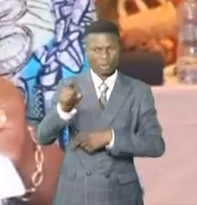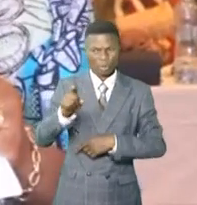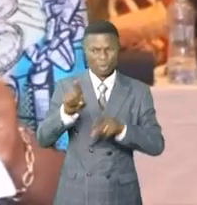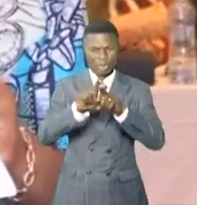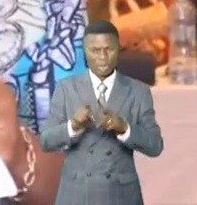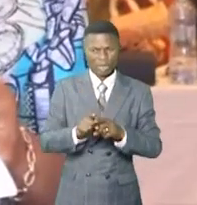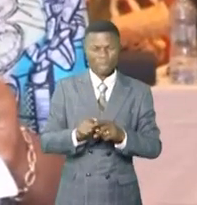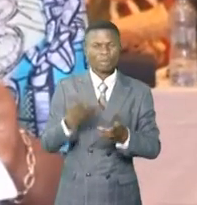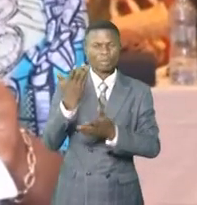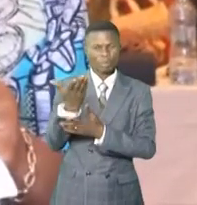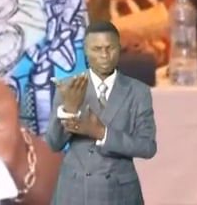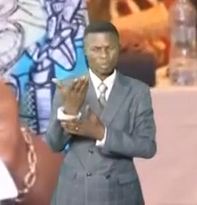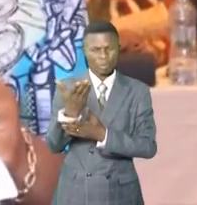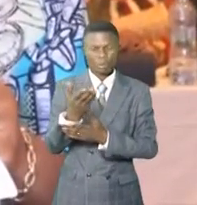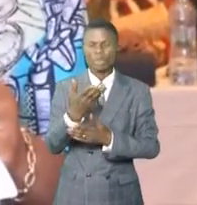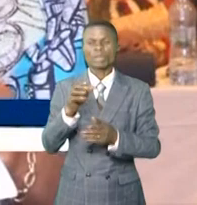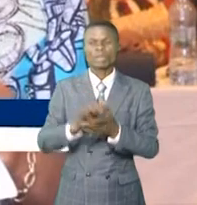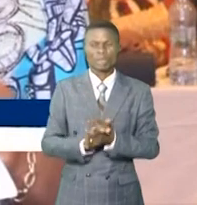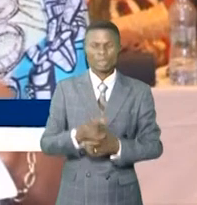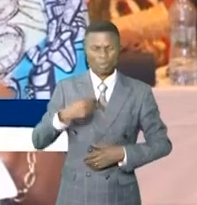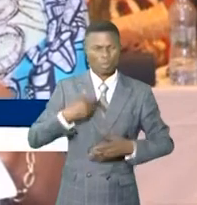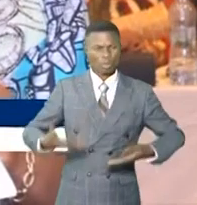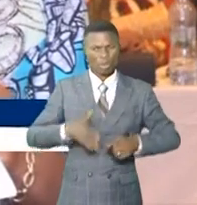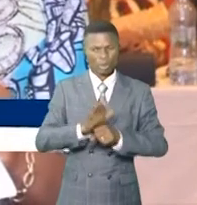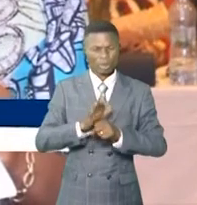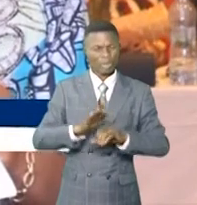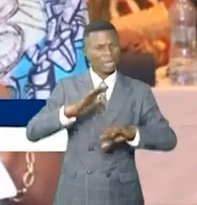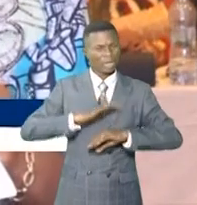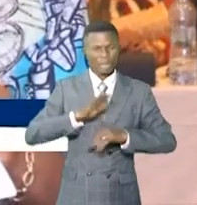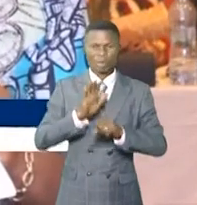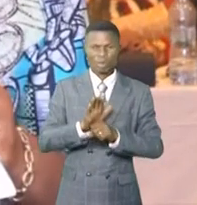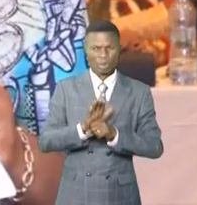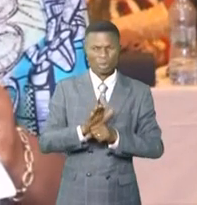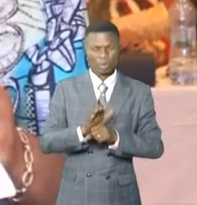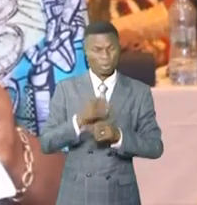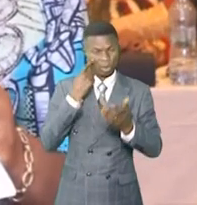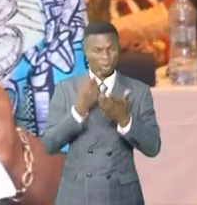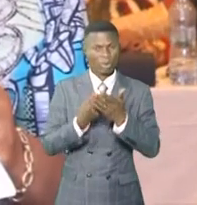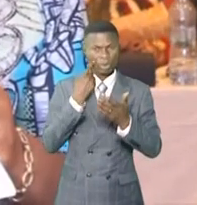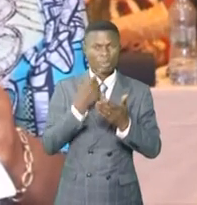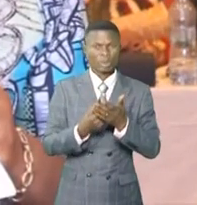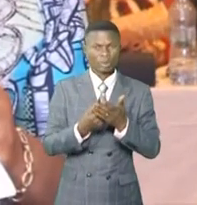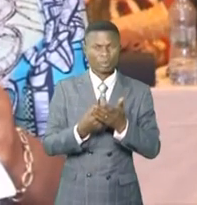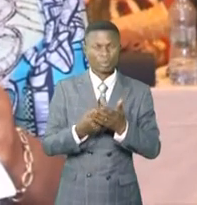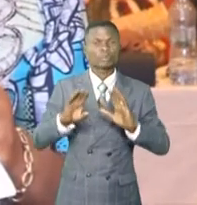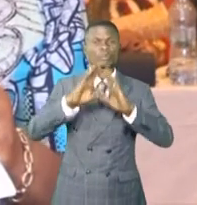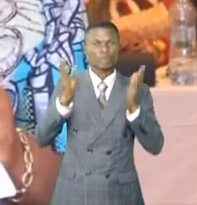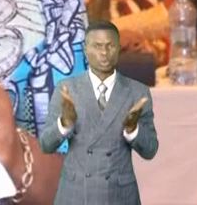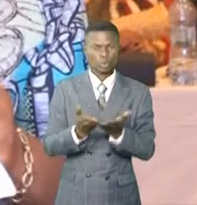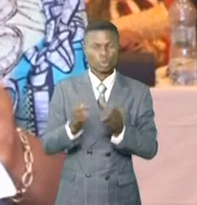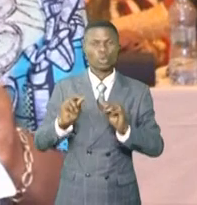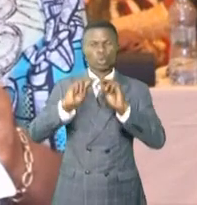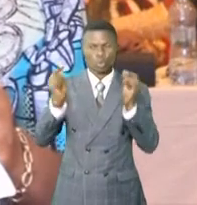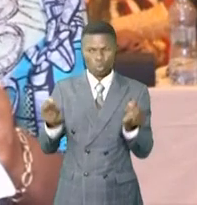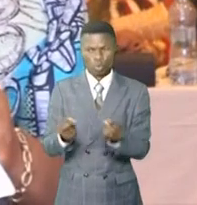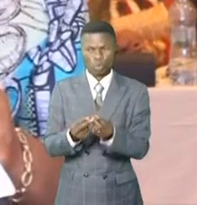d'une note d'interpellation et de recommandation. Je suis heureuse et satisfaite de constater que toutes les parties